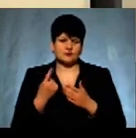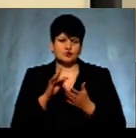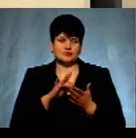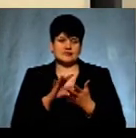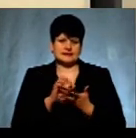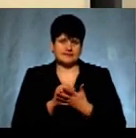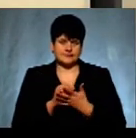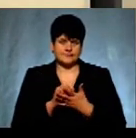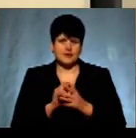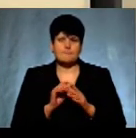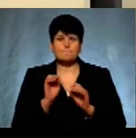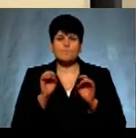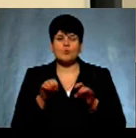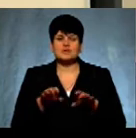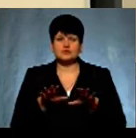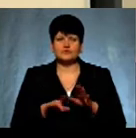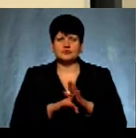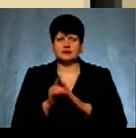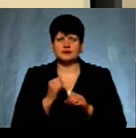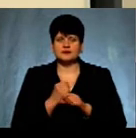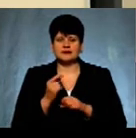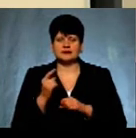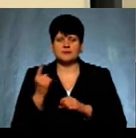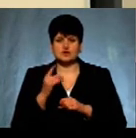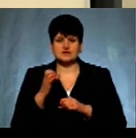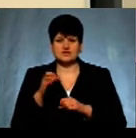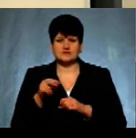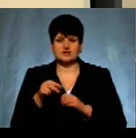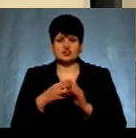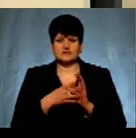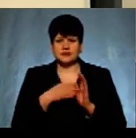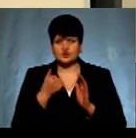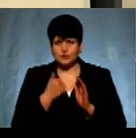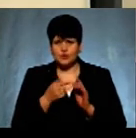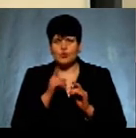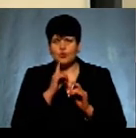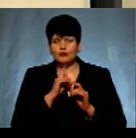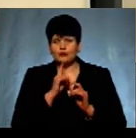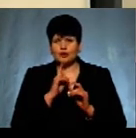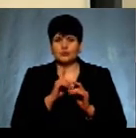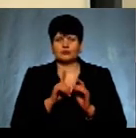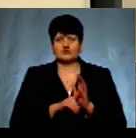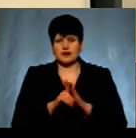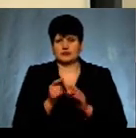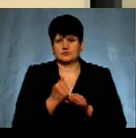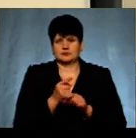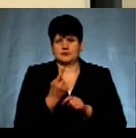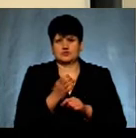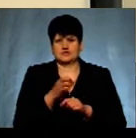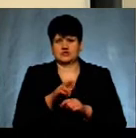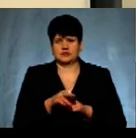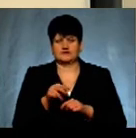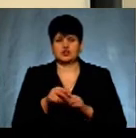оскільки постанова вступила в чинність з 1 січня 2019 року, то наші фахівці почали виконувати ці функції. Але в даний